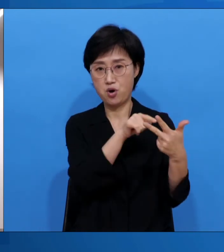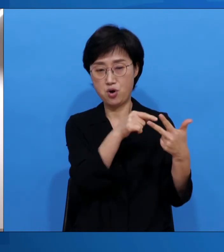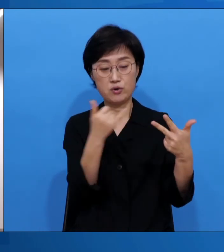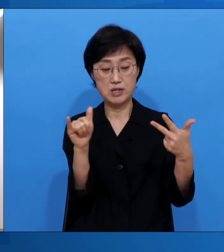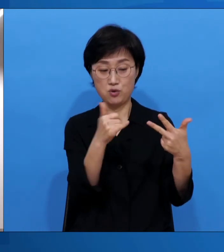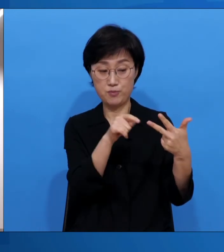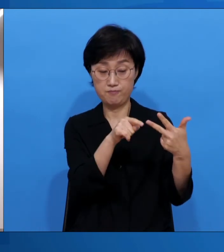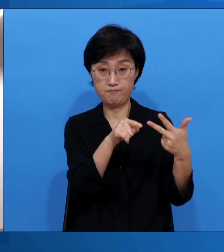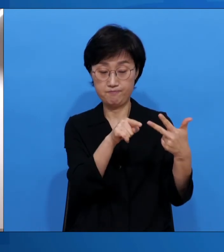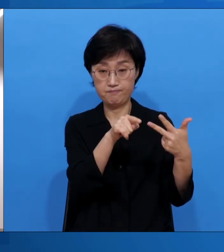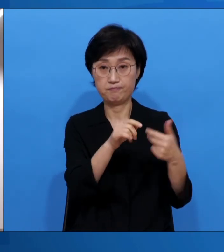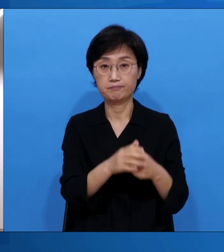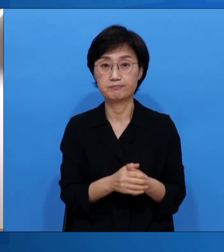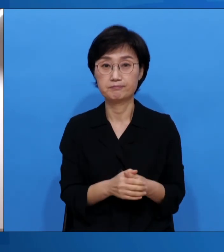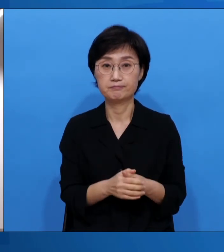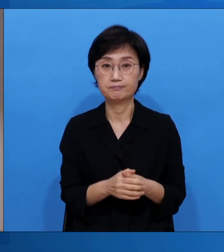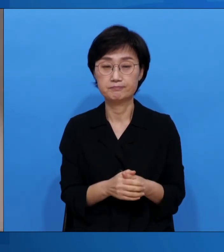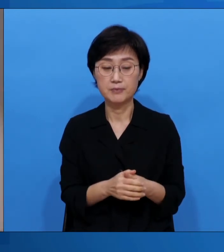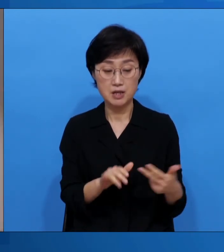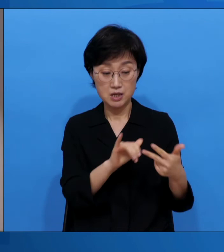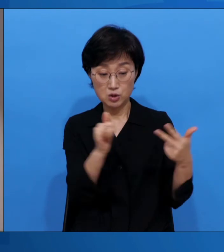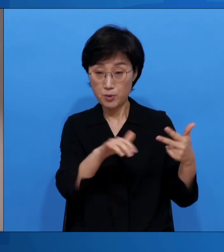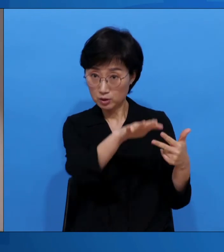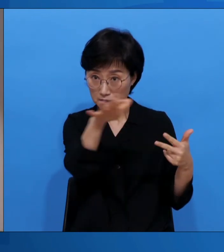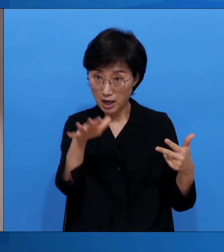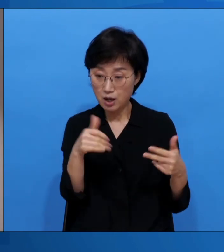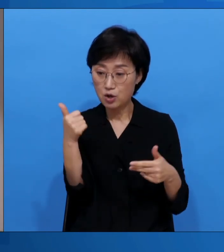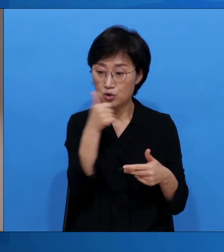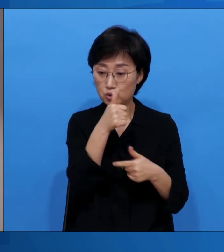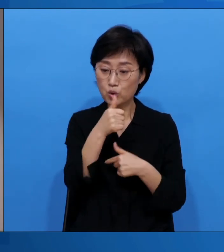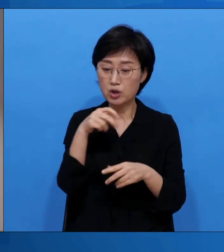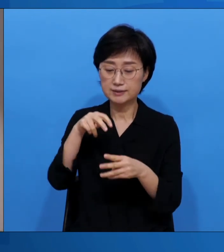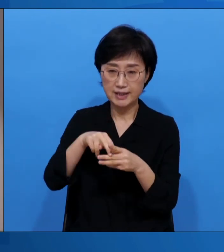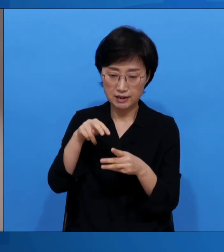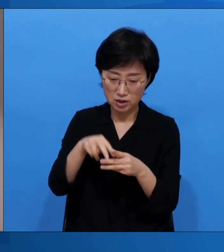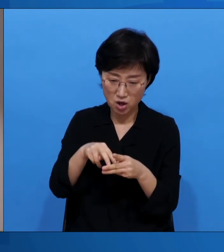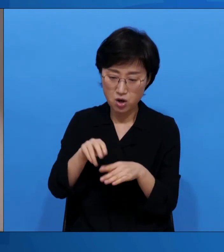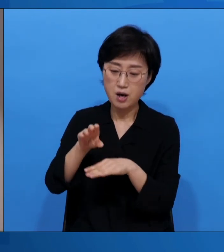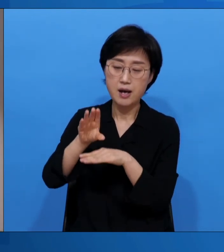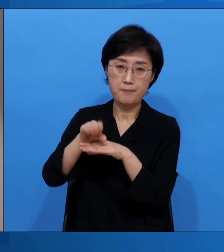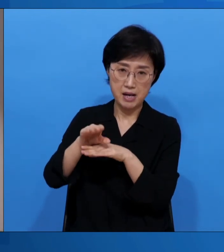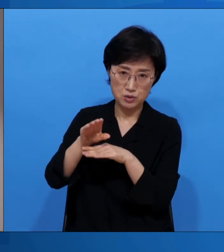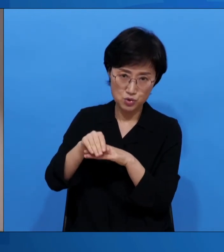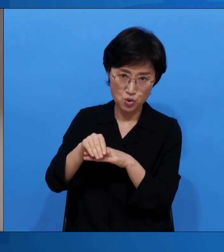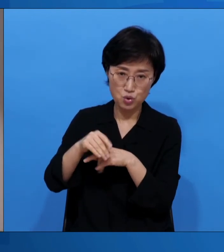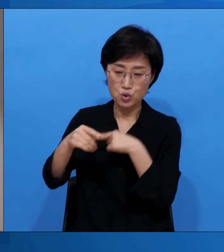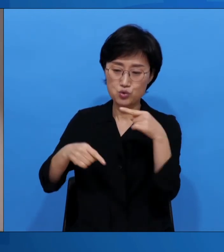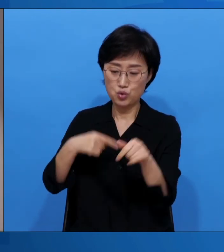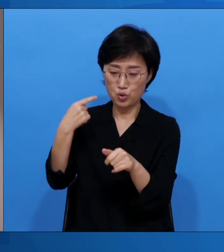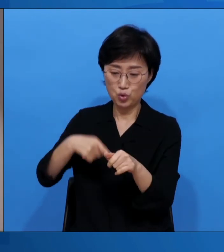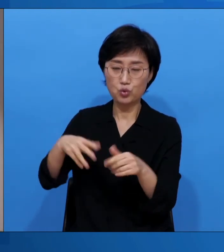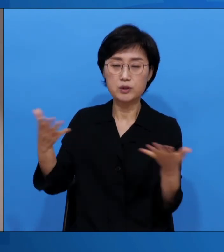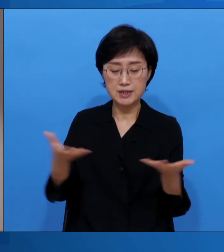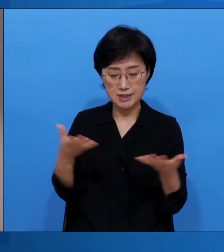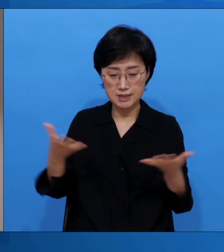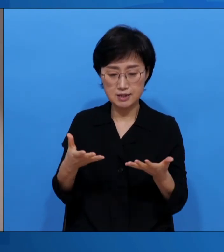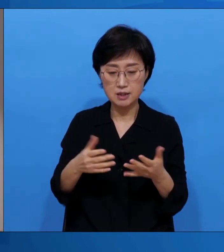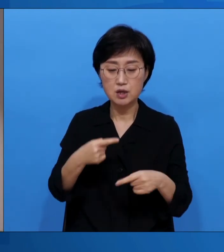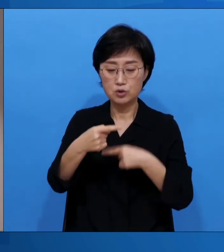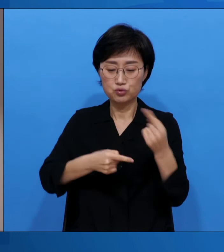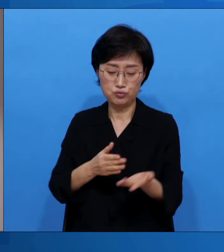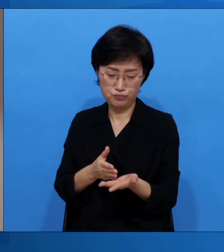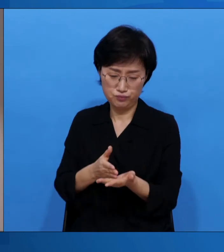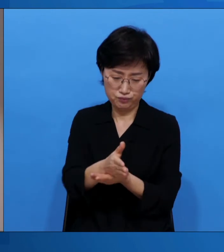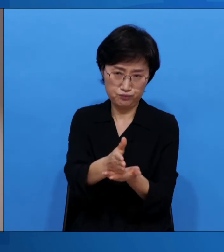말씀을 통역하고 있는데 모두 수어 통역센터, 방송 통역, 수어 교육원 등에서